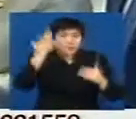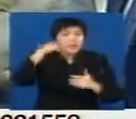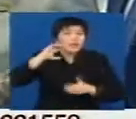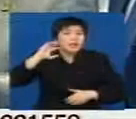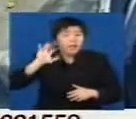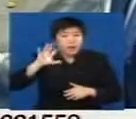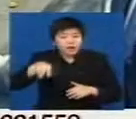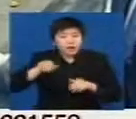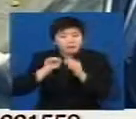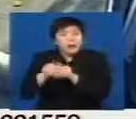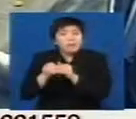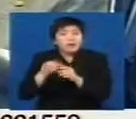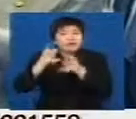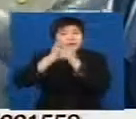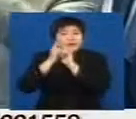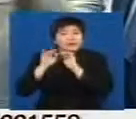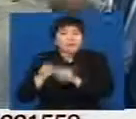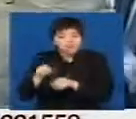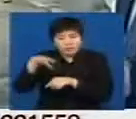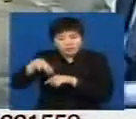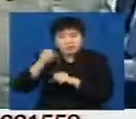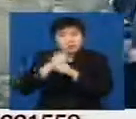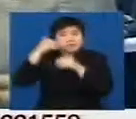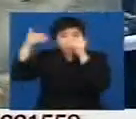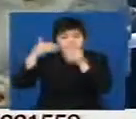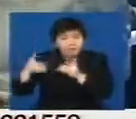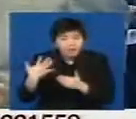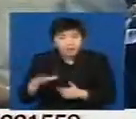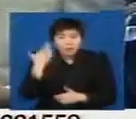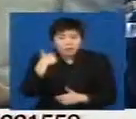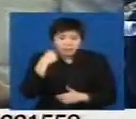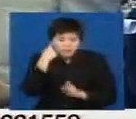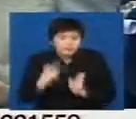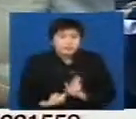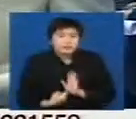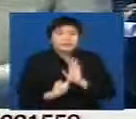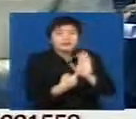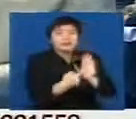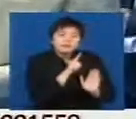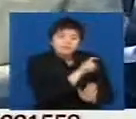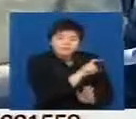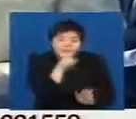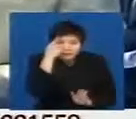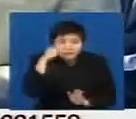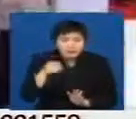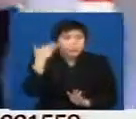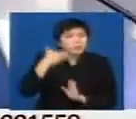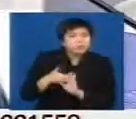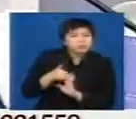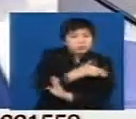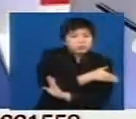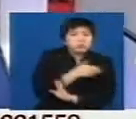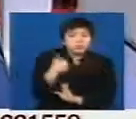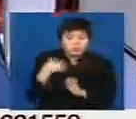งเทพอันนั้นก็เป็นประชาพิจารณ์แบบนึงก็คือแสดงก็ดูว่าเราจะทำนี้นะเราก็ขอความคิดเห็นเขาด้วยนะสมัยโน ้ น